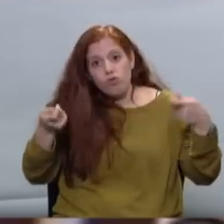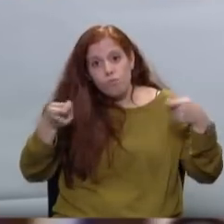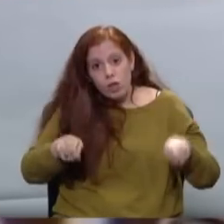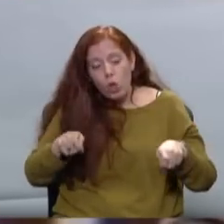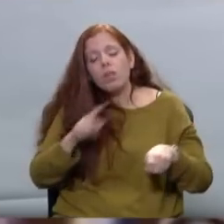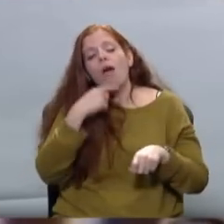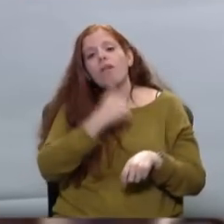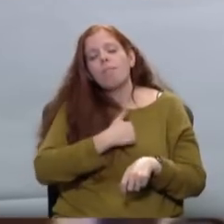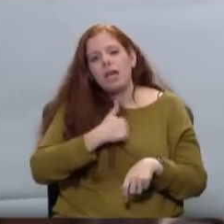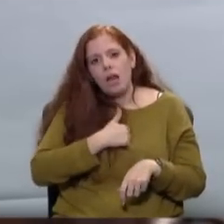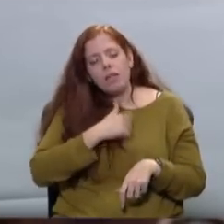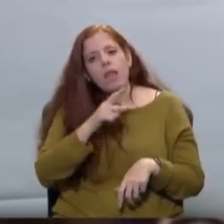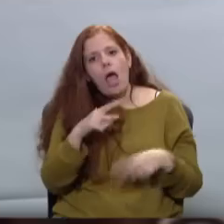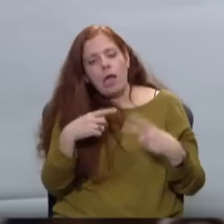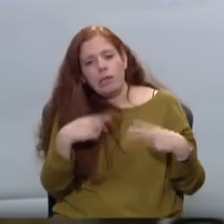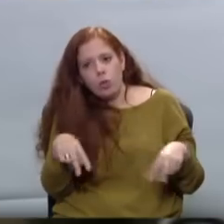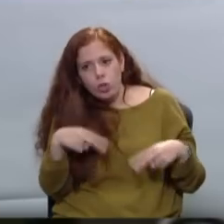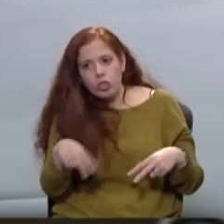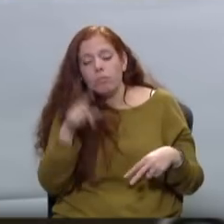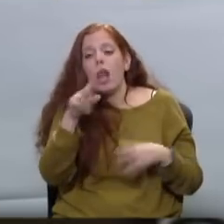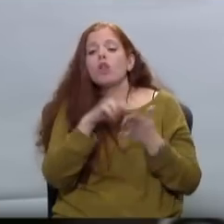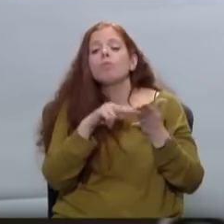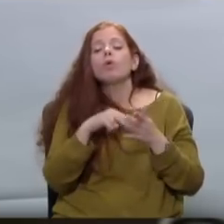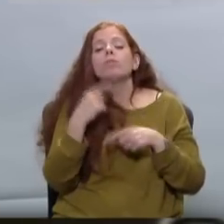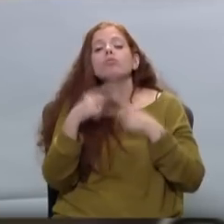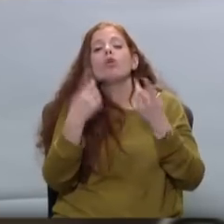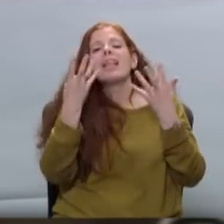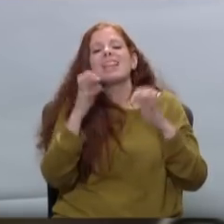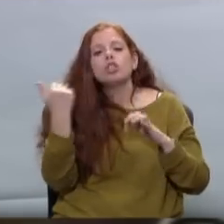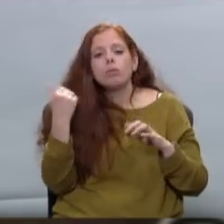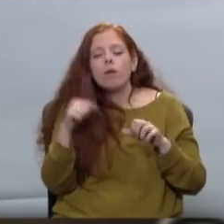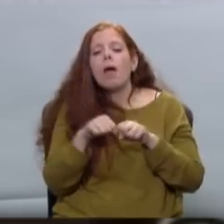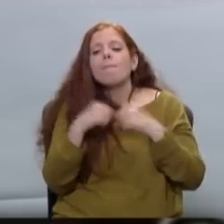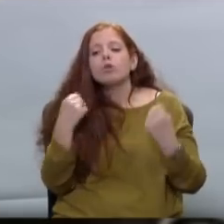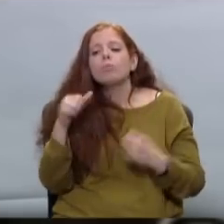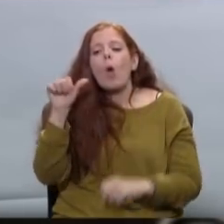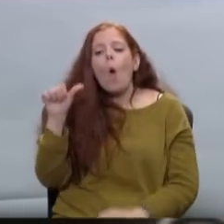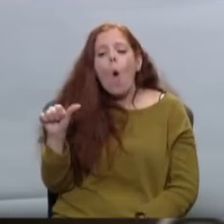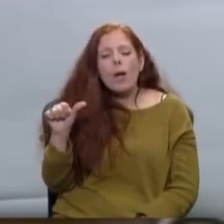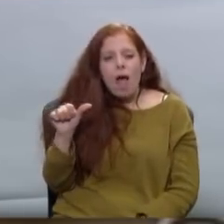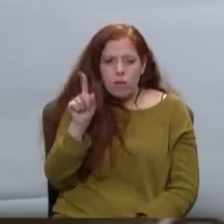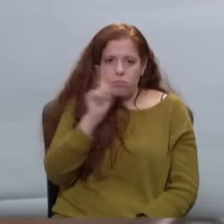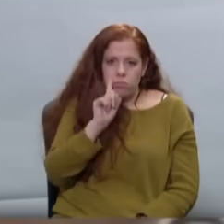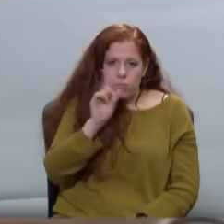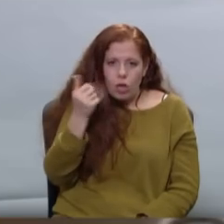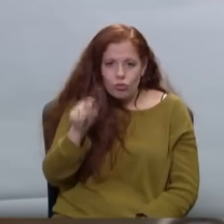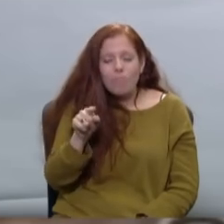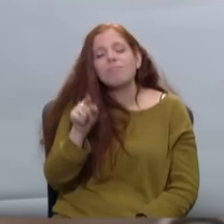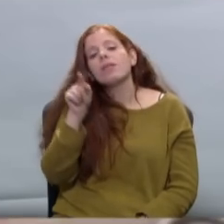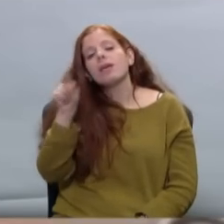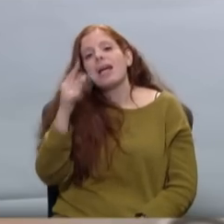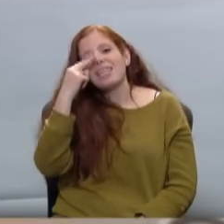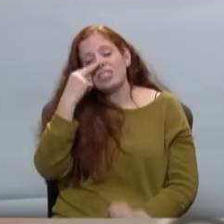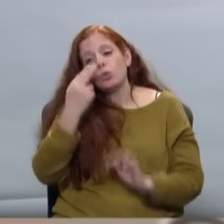חוששים מהמראות האלה. אלו תמונות משנות ה-90, משבר אוקה, כך זה נקרא. אז ניסתה המדינה לפנות ילידים